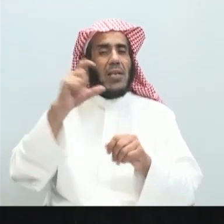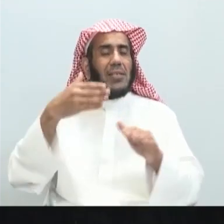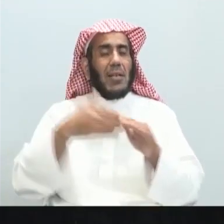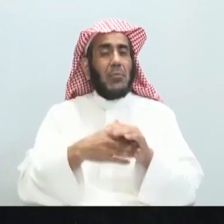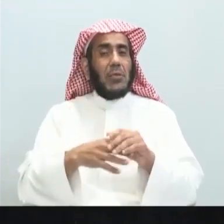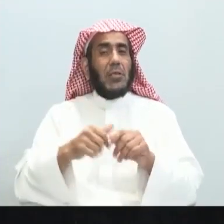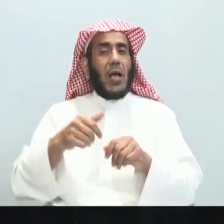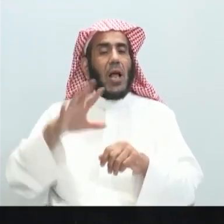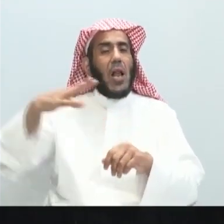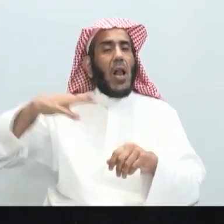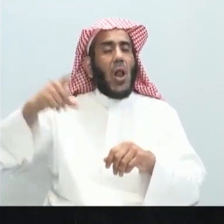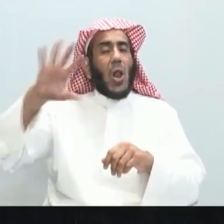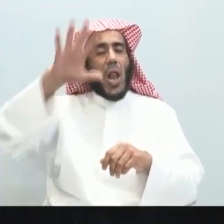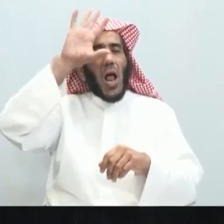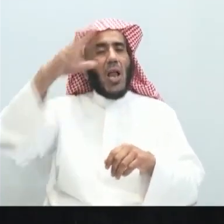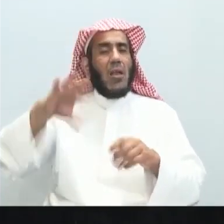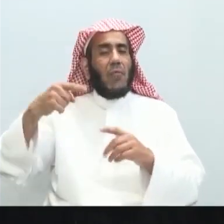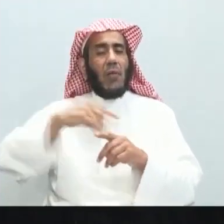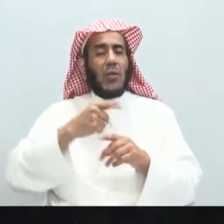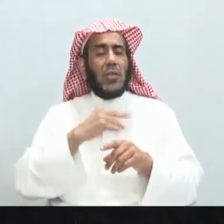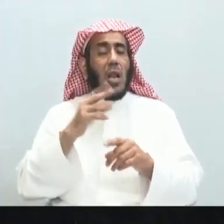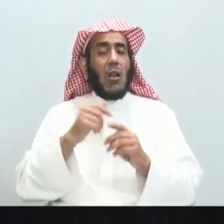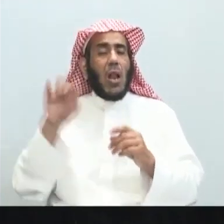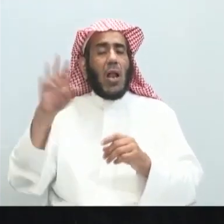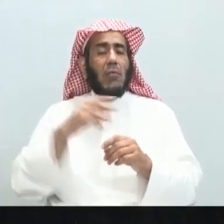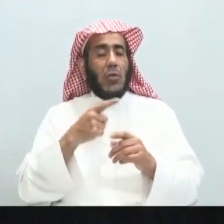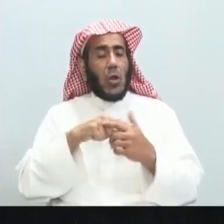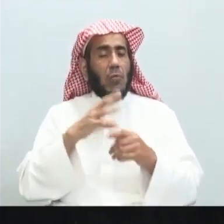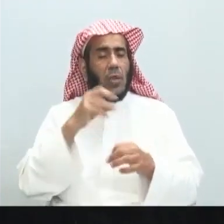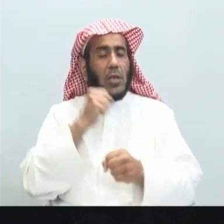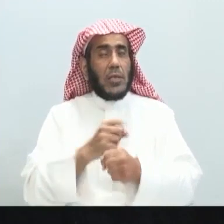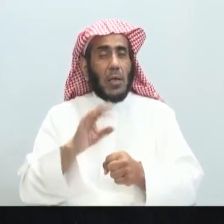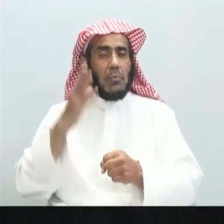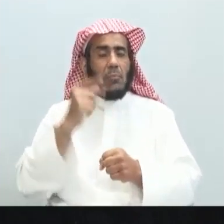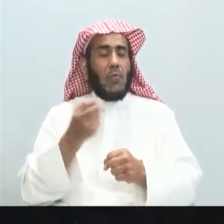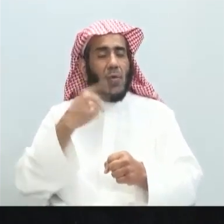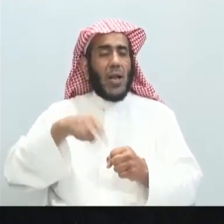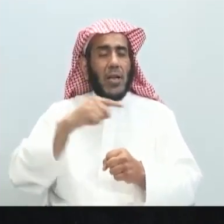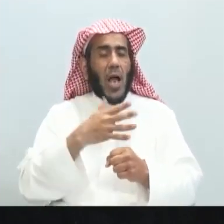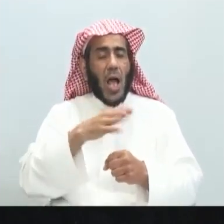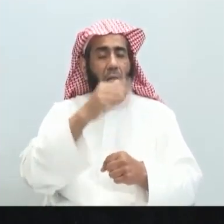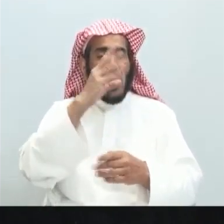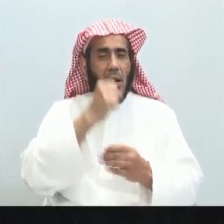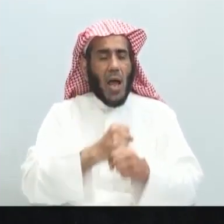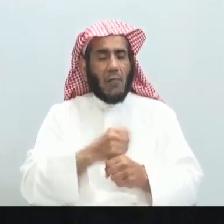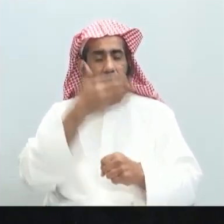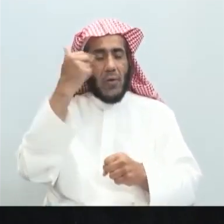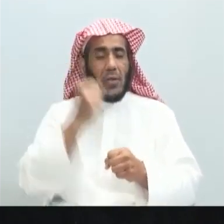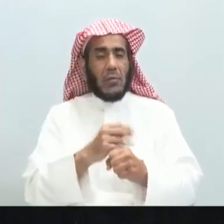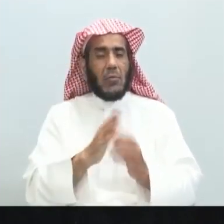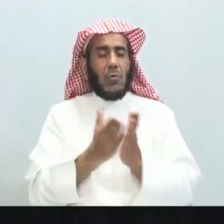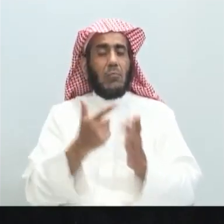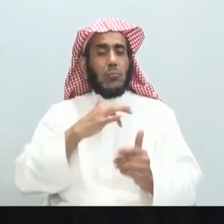هذا الخليفه وهذا يدل على حفظ الله سبحانه وتعالى الكتاب به فعلينا ان نحفظ كتاب الله تعالى